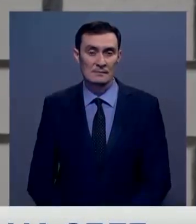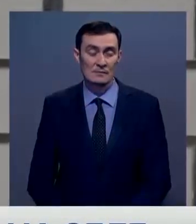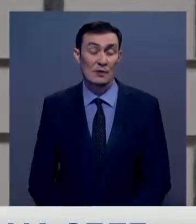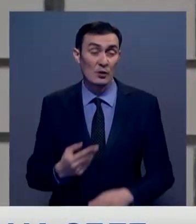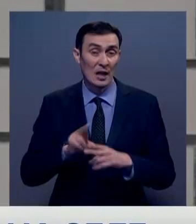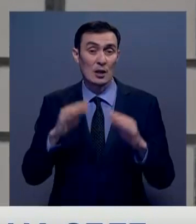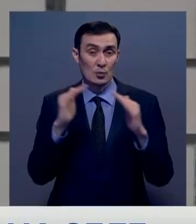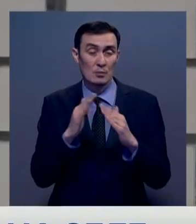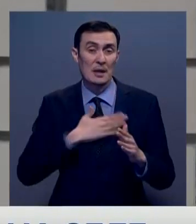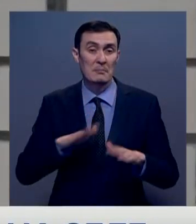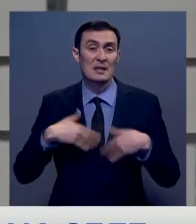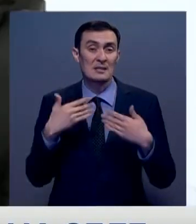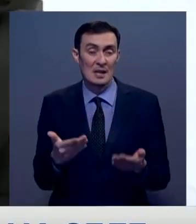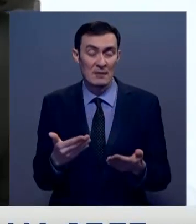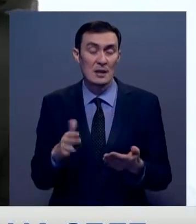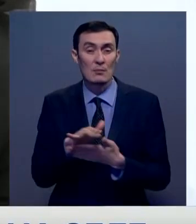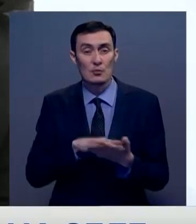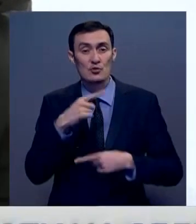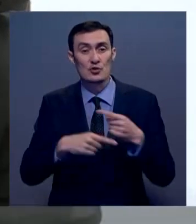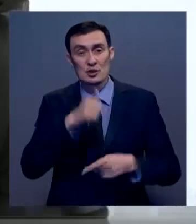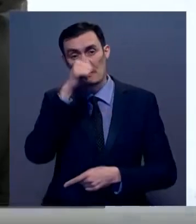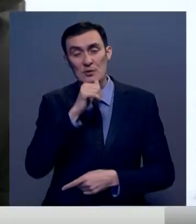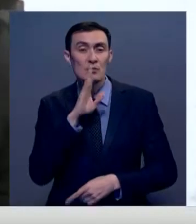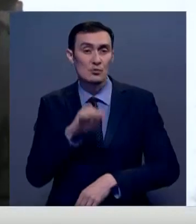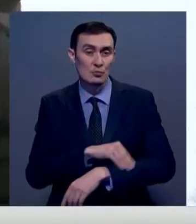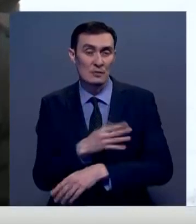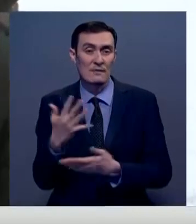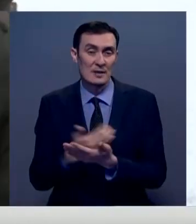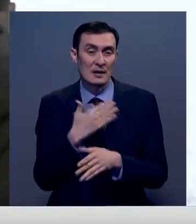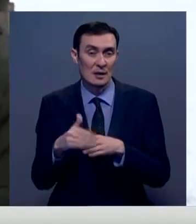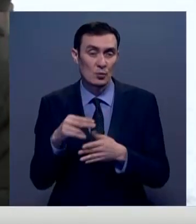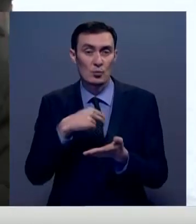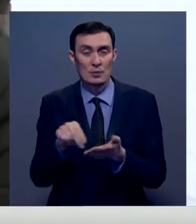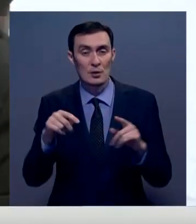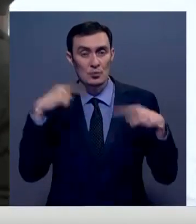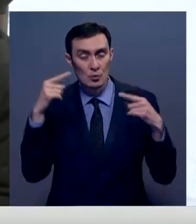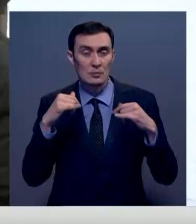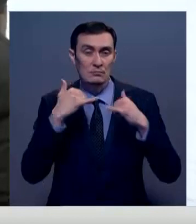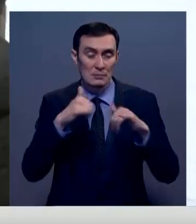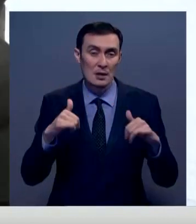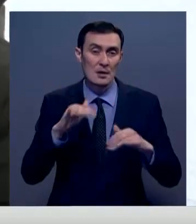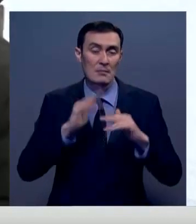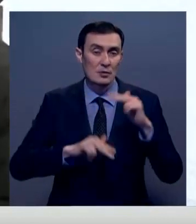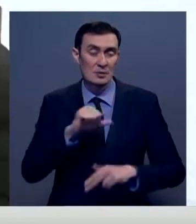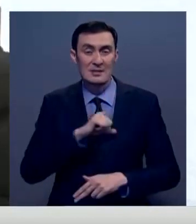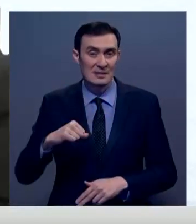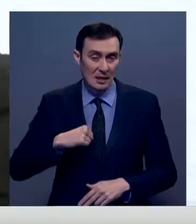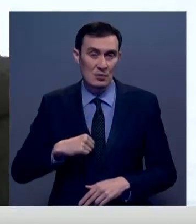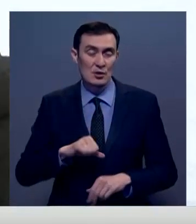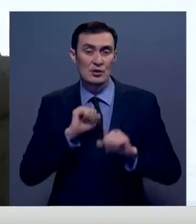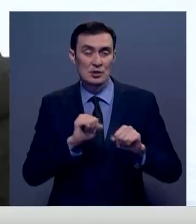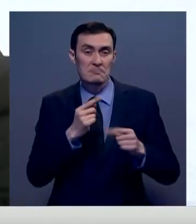Вот этот дом нам предоставили. Потом через месяц супруга грант выиграла. Купили скот, сарай построил. Я сам тоже